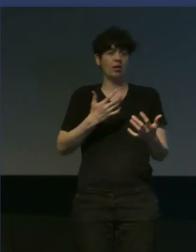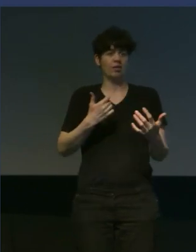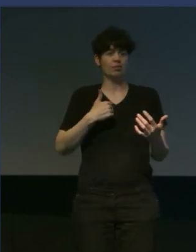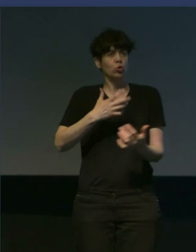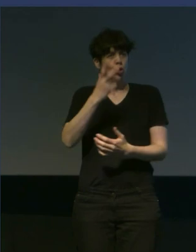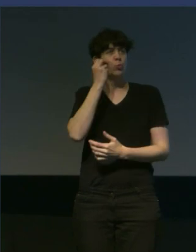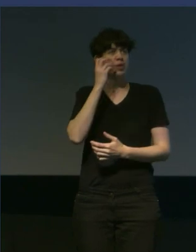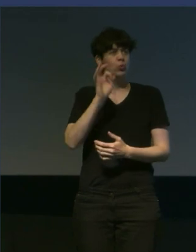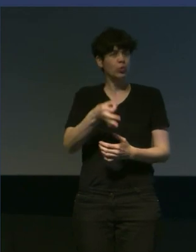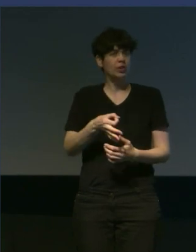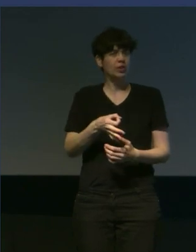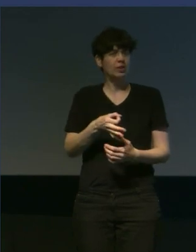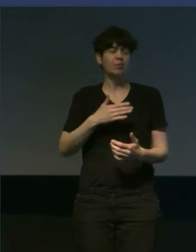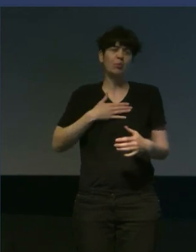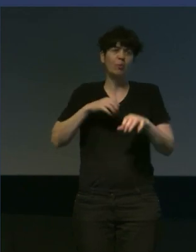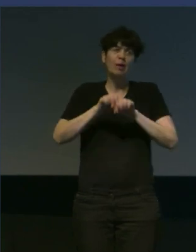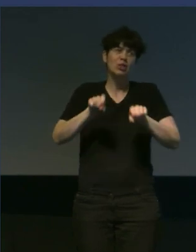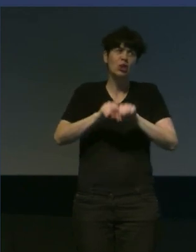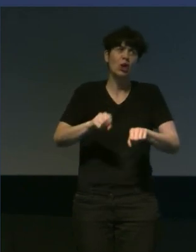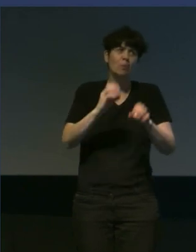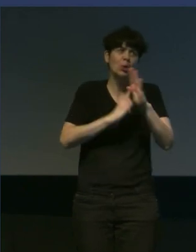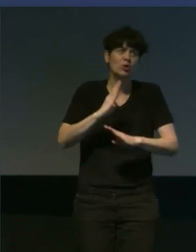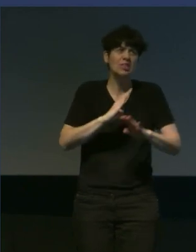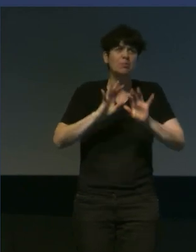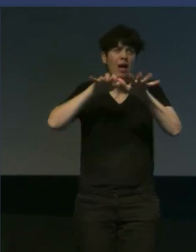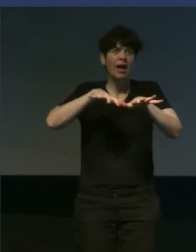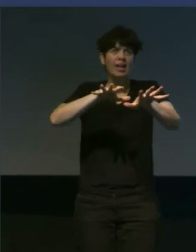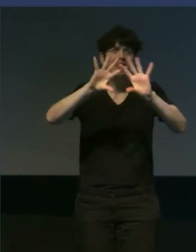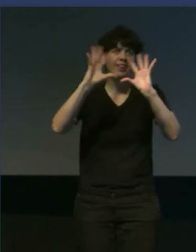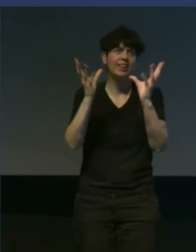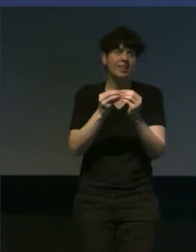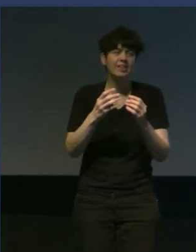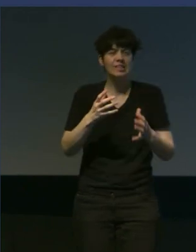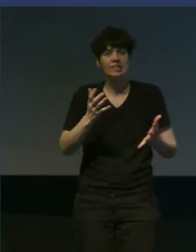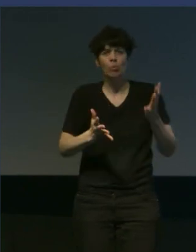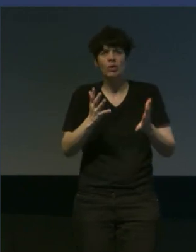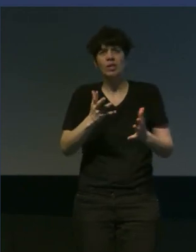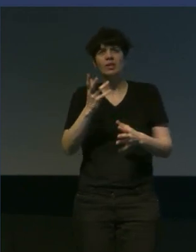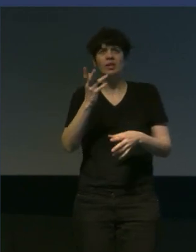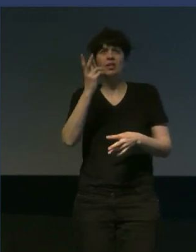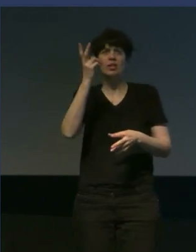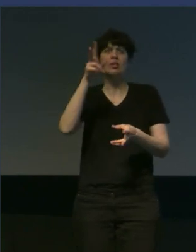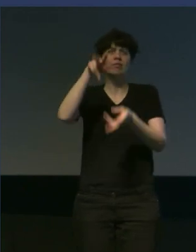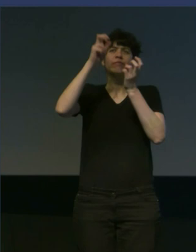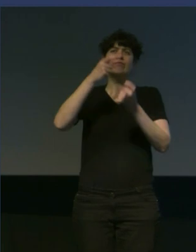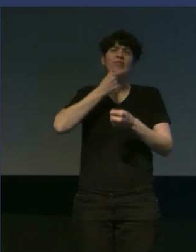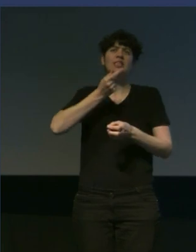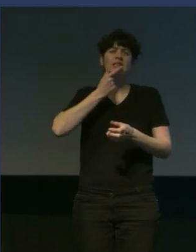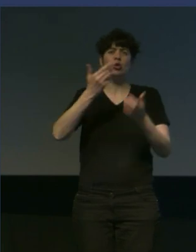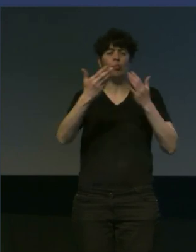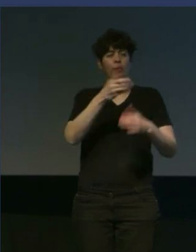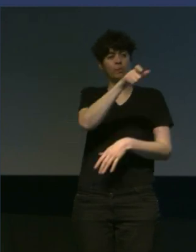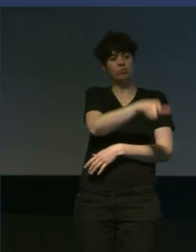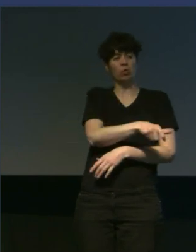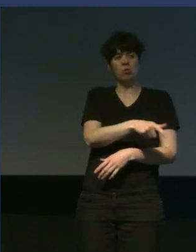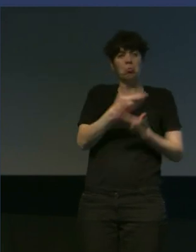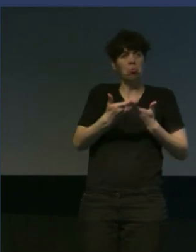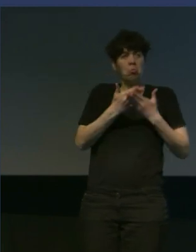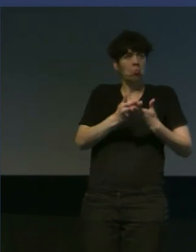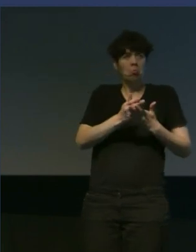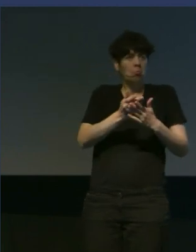compris, en biologie marine, peut-être que je comprends mieux certaines choses que quelqu'un qui n'a pas du tout étudié